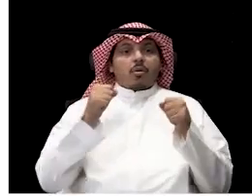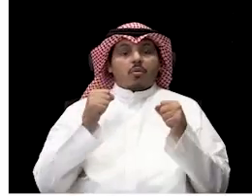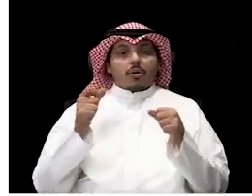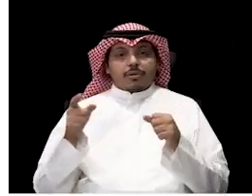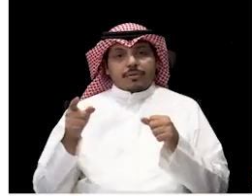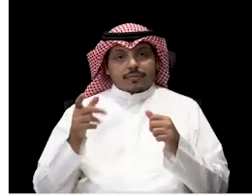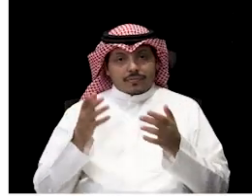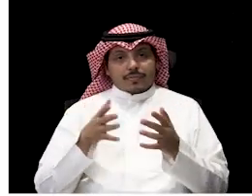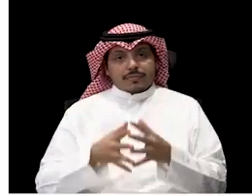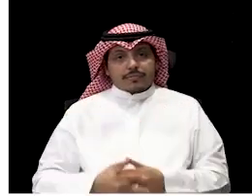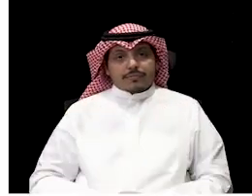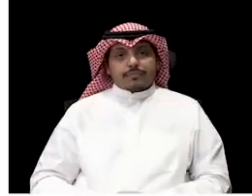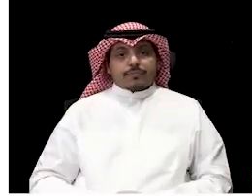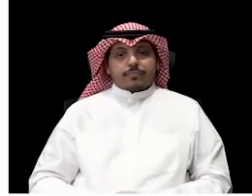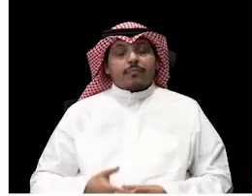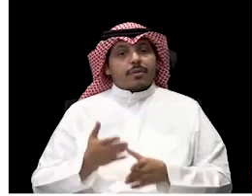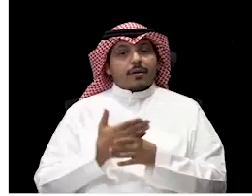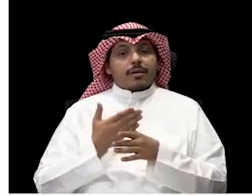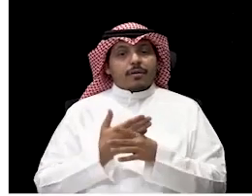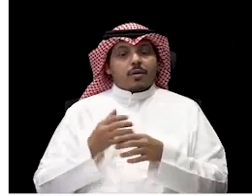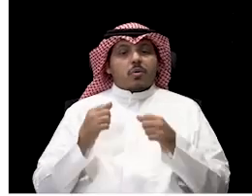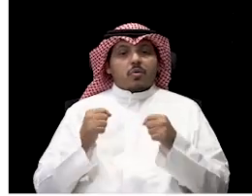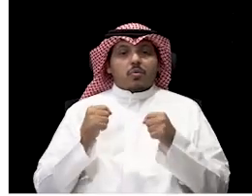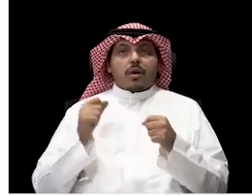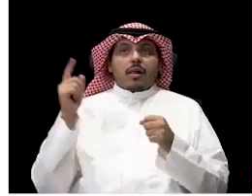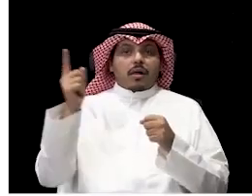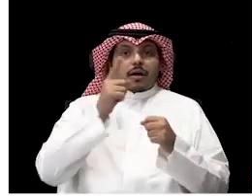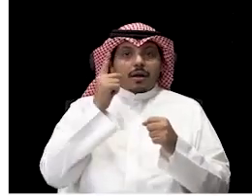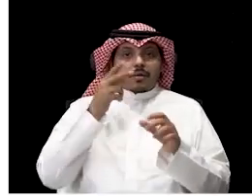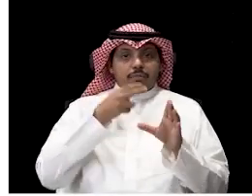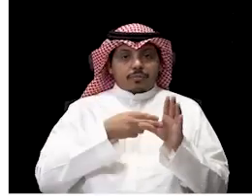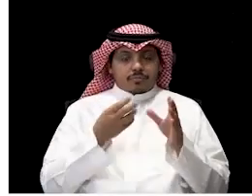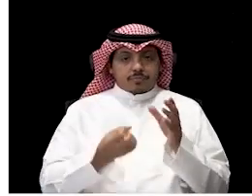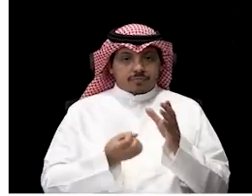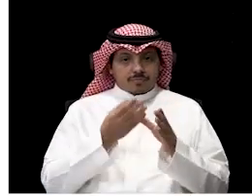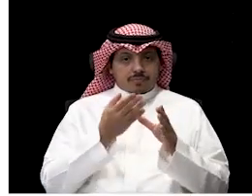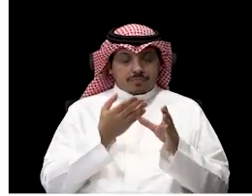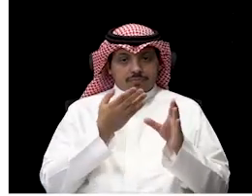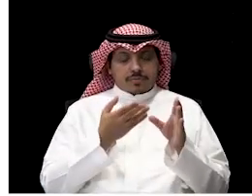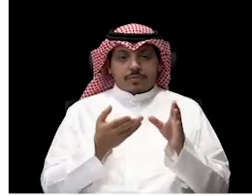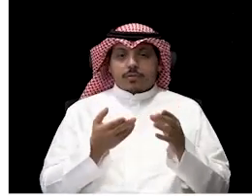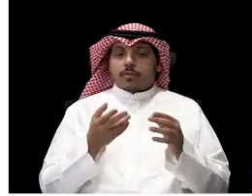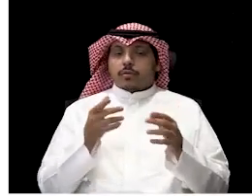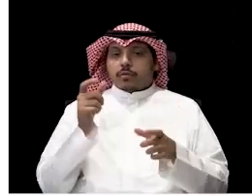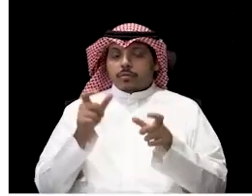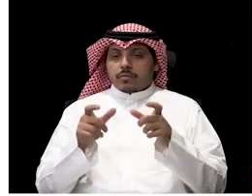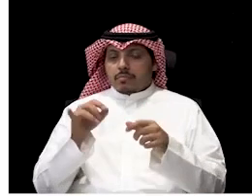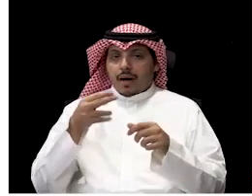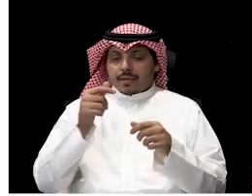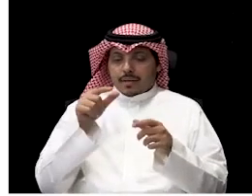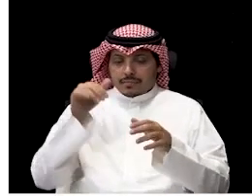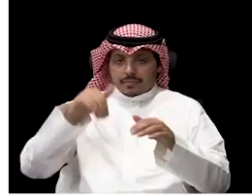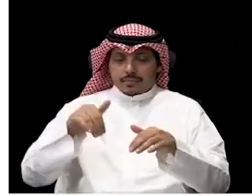العالم. طبعا ذلك لماذا؟ لقوتها العالمية بالنفط والمعادن وعواملها السكانية